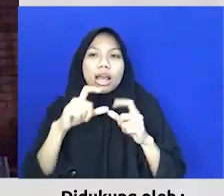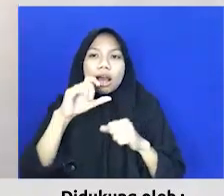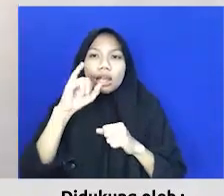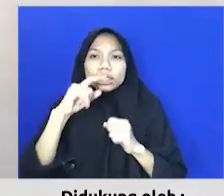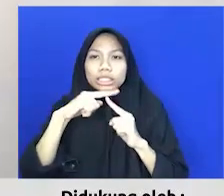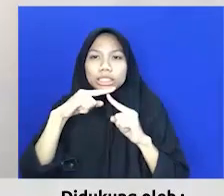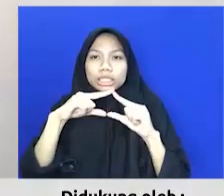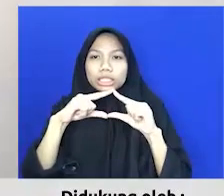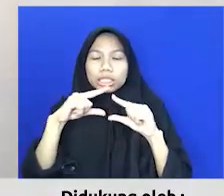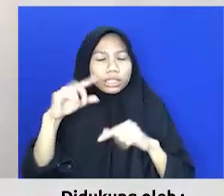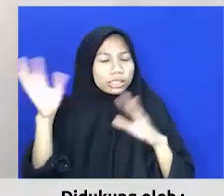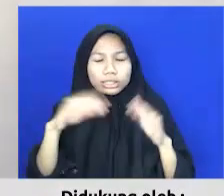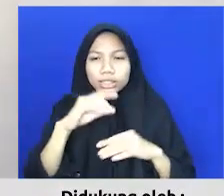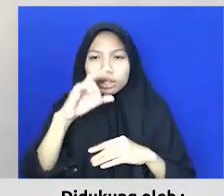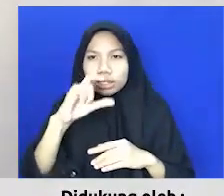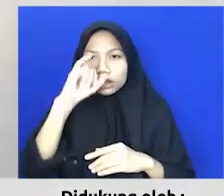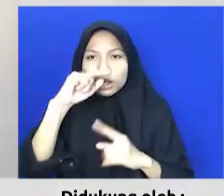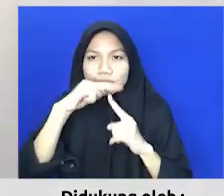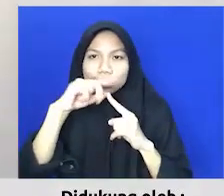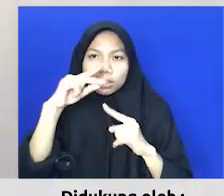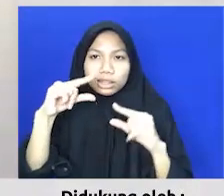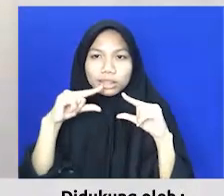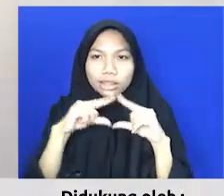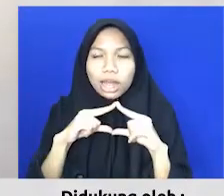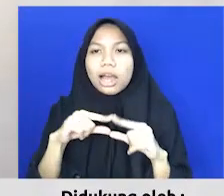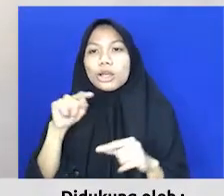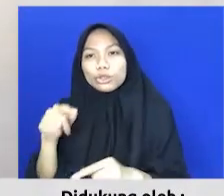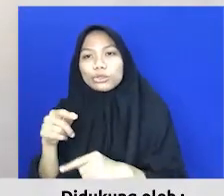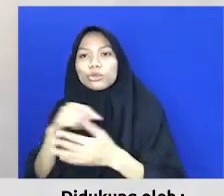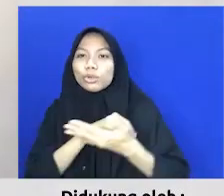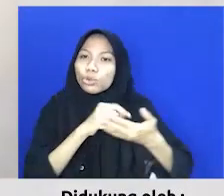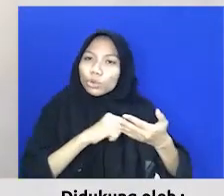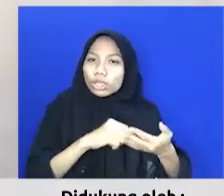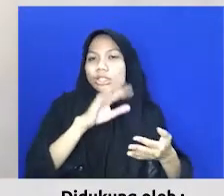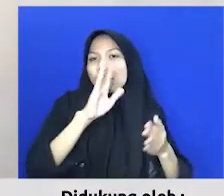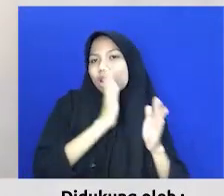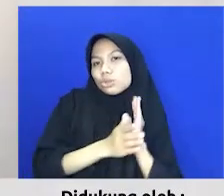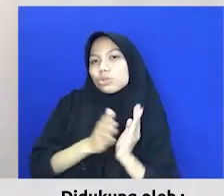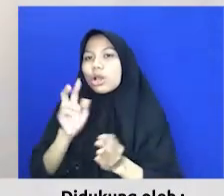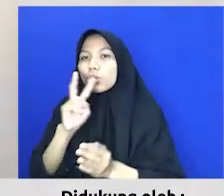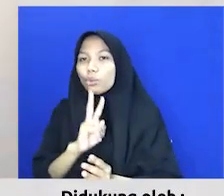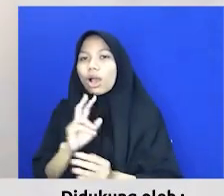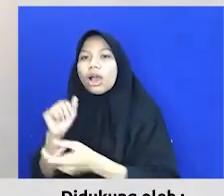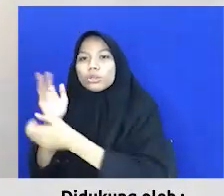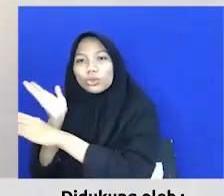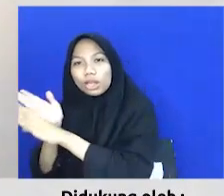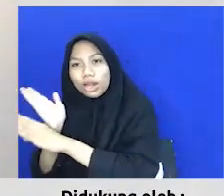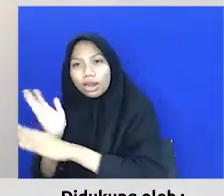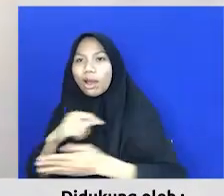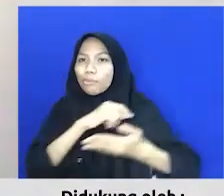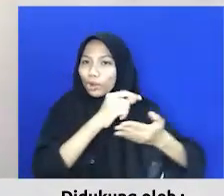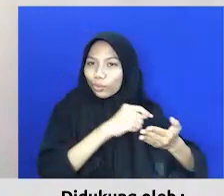film-film bagus Indonesia akhir-akhir ini. Aris juga adalah ketua Asosiasi Penulis